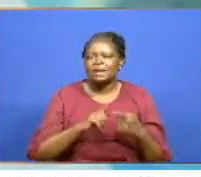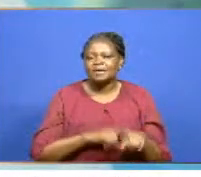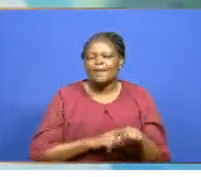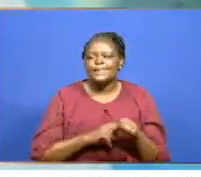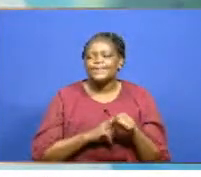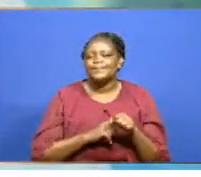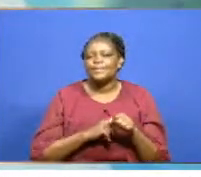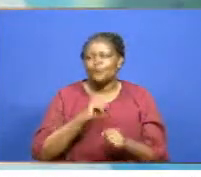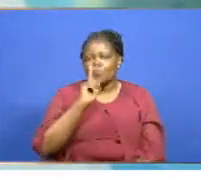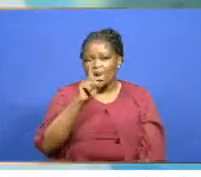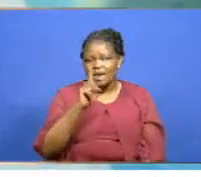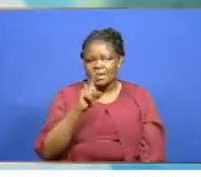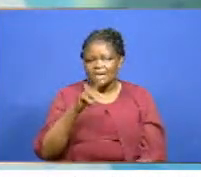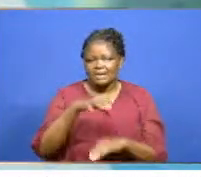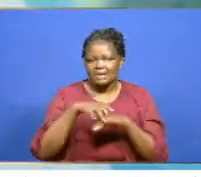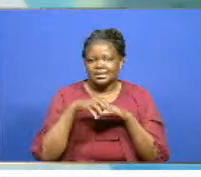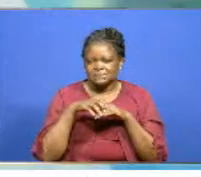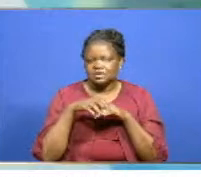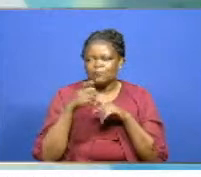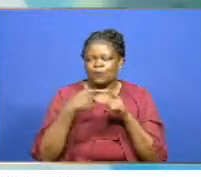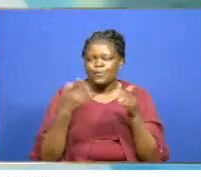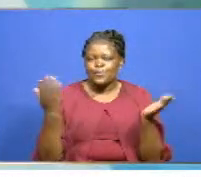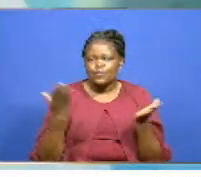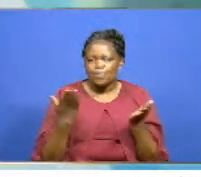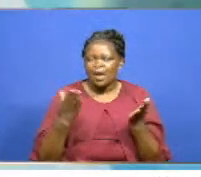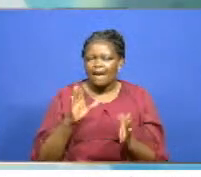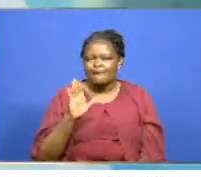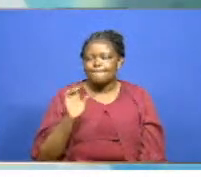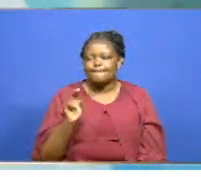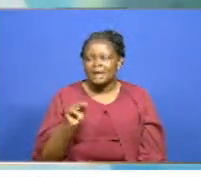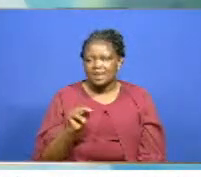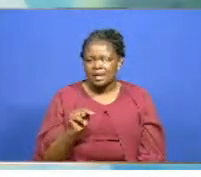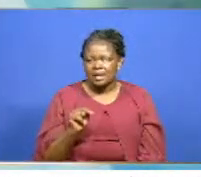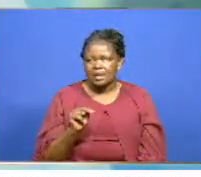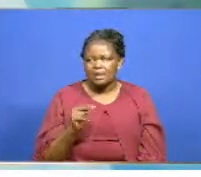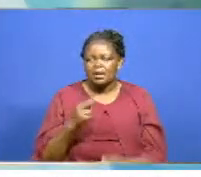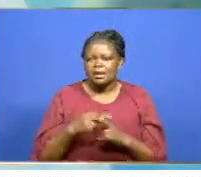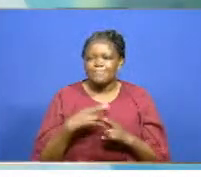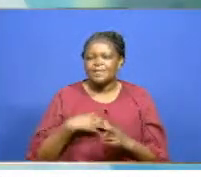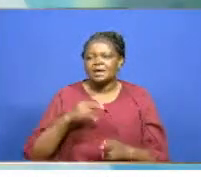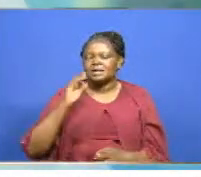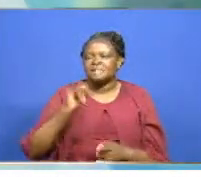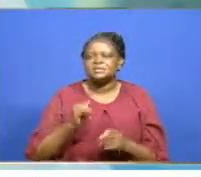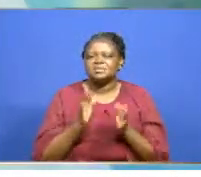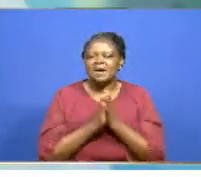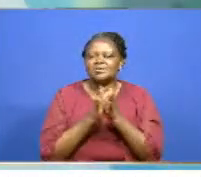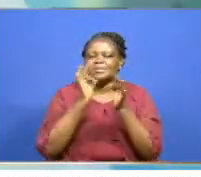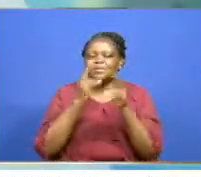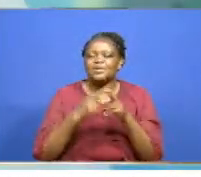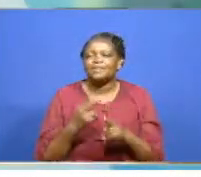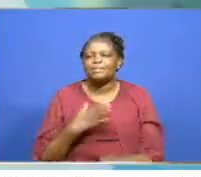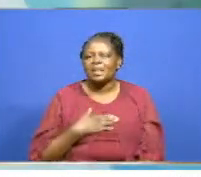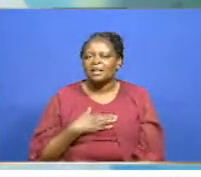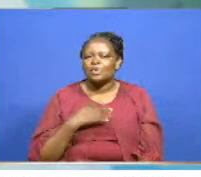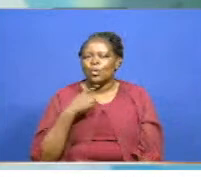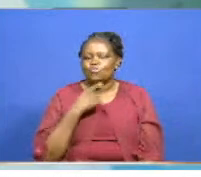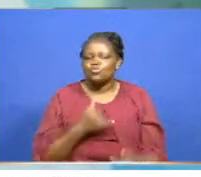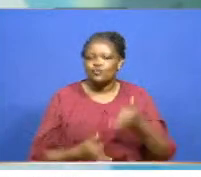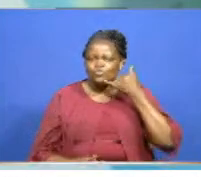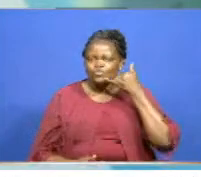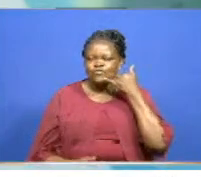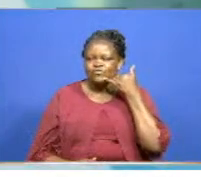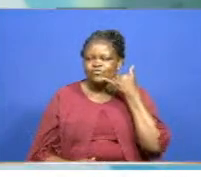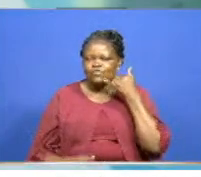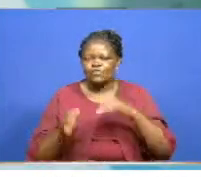kwa lugha ya Kimombo ukiletewa naye Ben Troy Njue. Naitwa Nancy Okware, mfasiri wa lugha ya ishara ni Susan